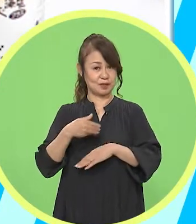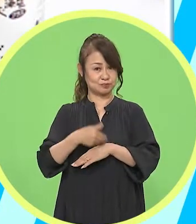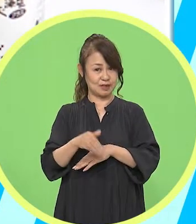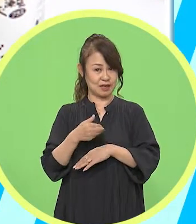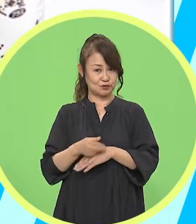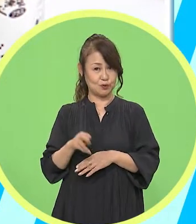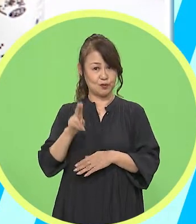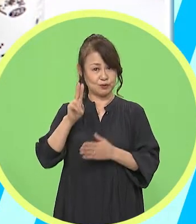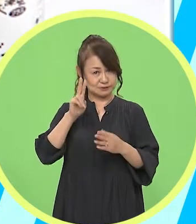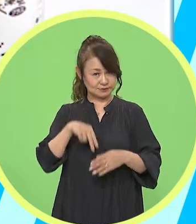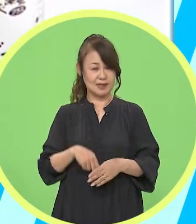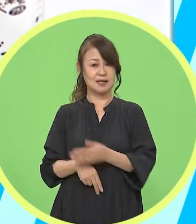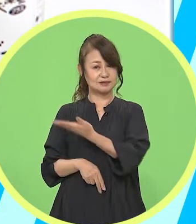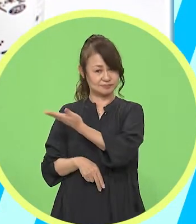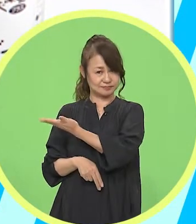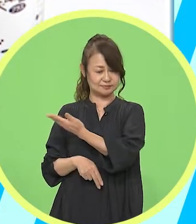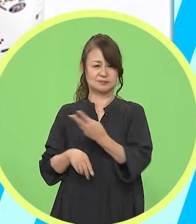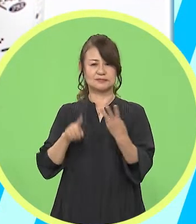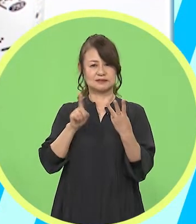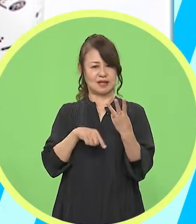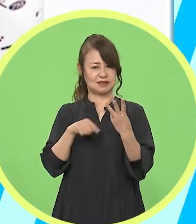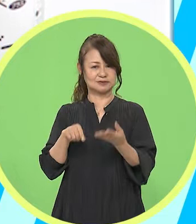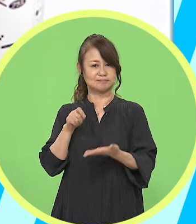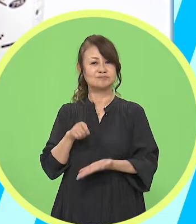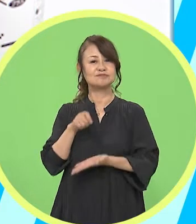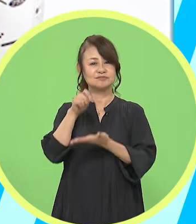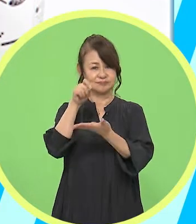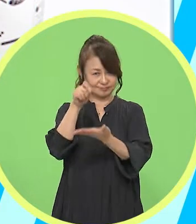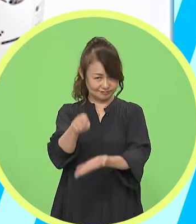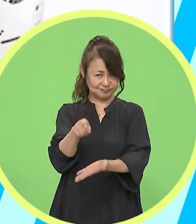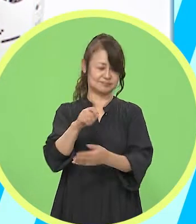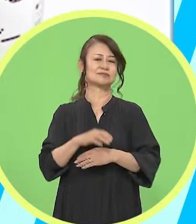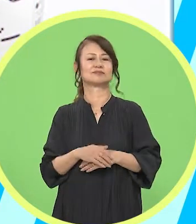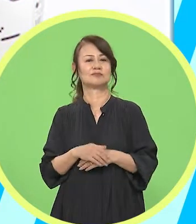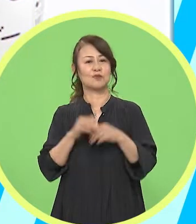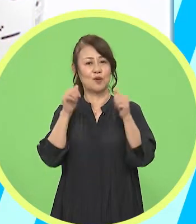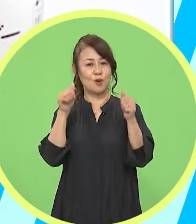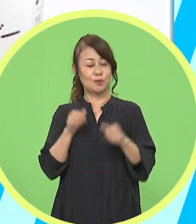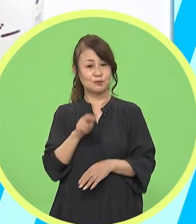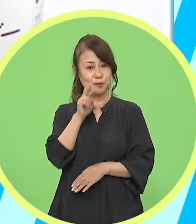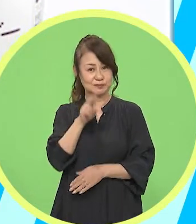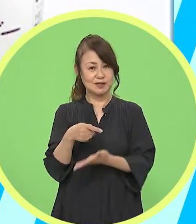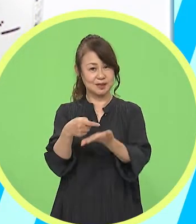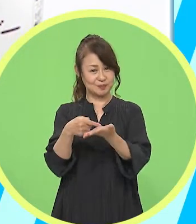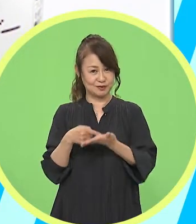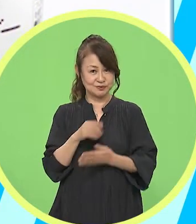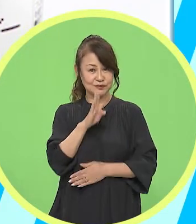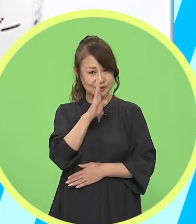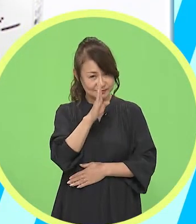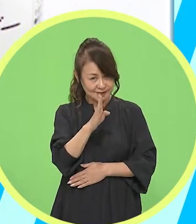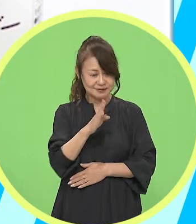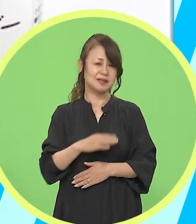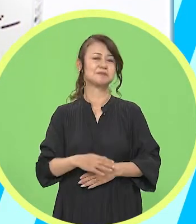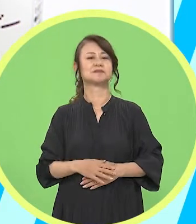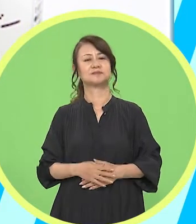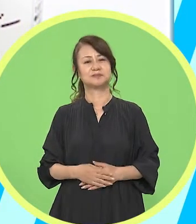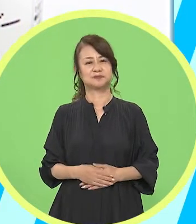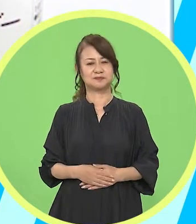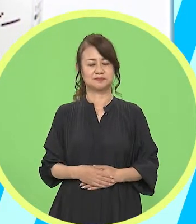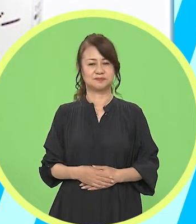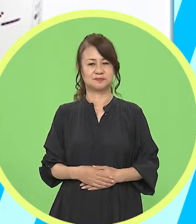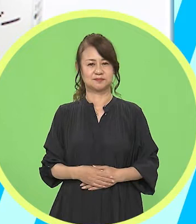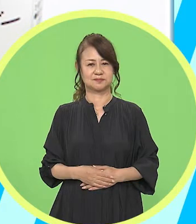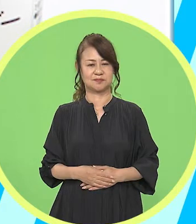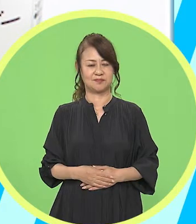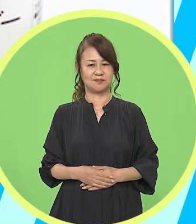ザ・広島ブランド認定特産品の中から広島レモンサイダーを抽選で3名の方にプレゼントします。番組ホーム